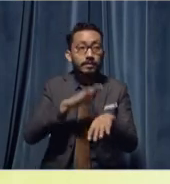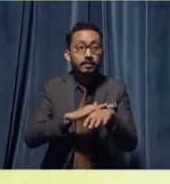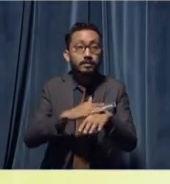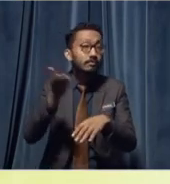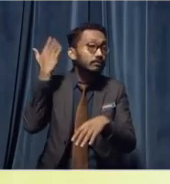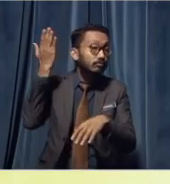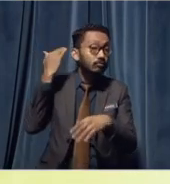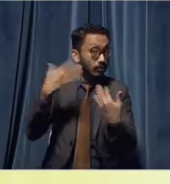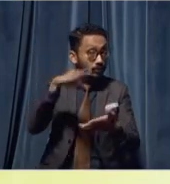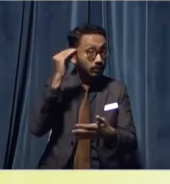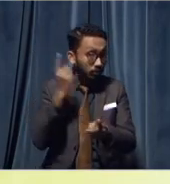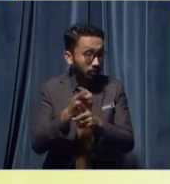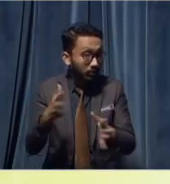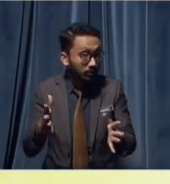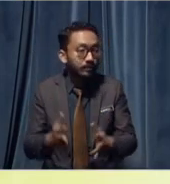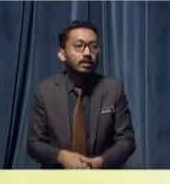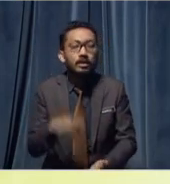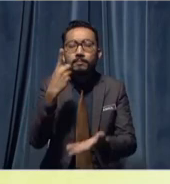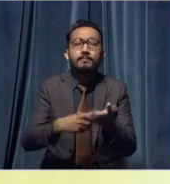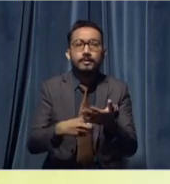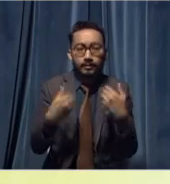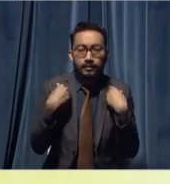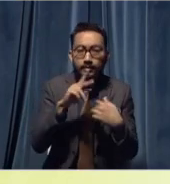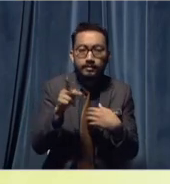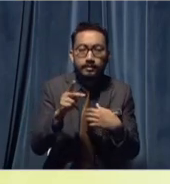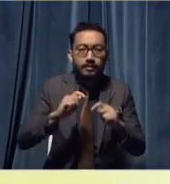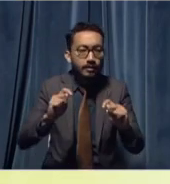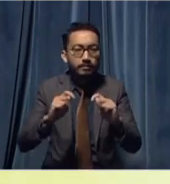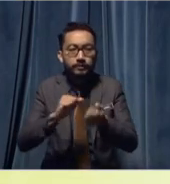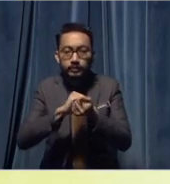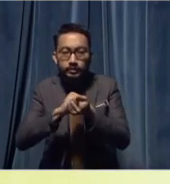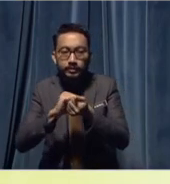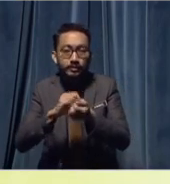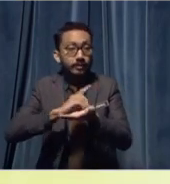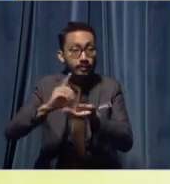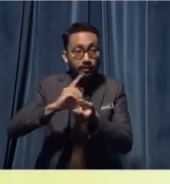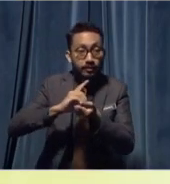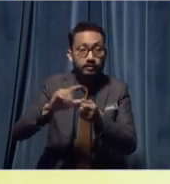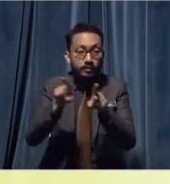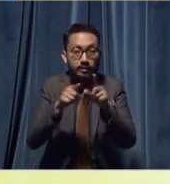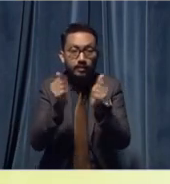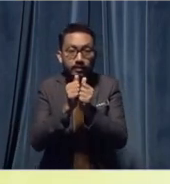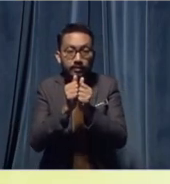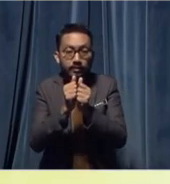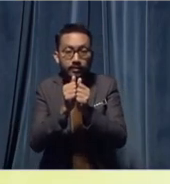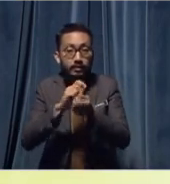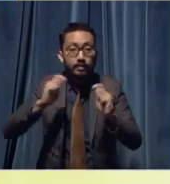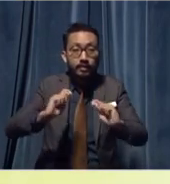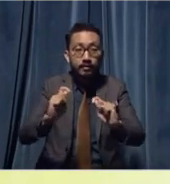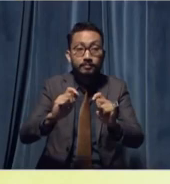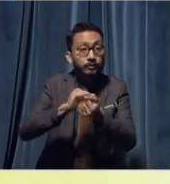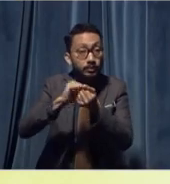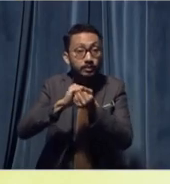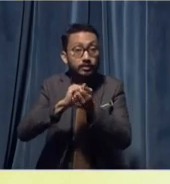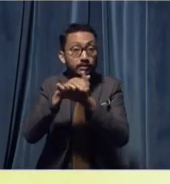pembelajaran yang lepas? Adakah tindakan pencucian deterjen sama dengan